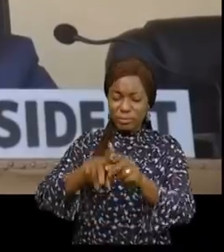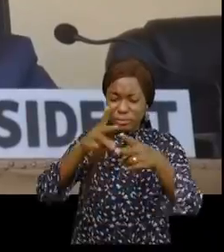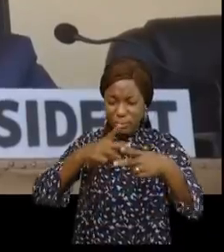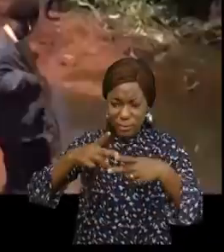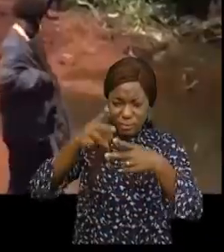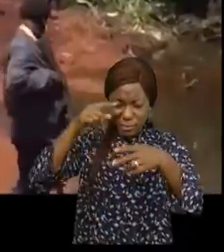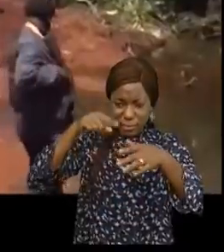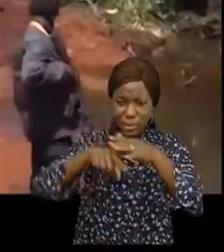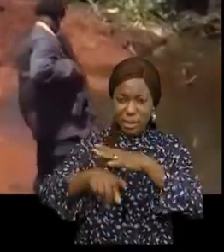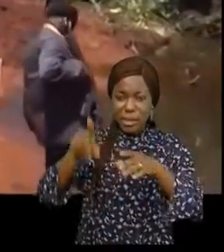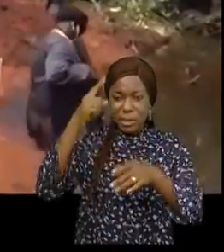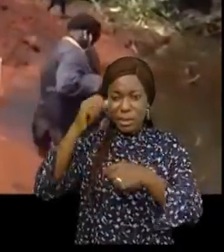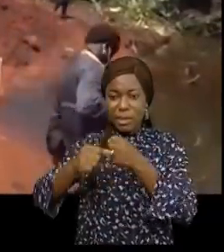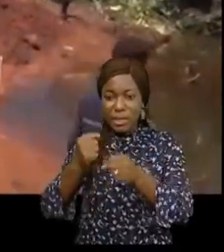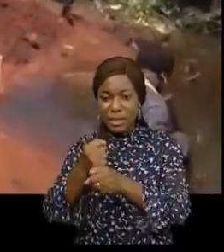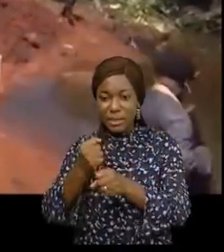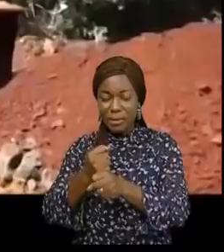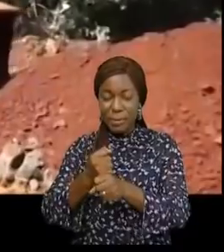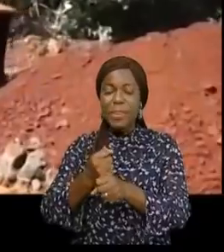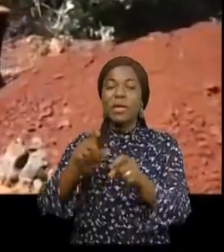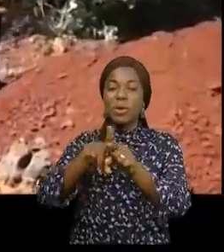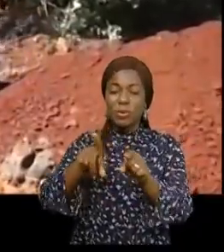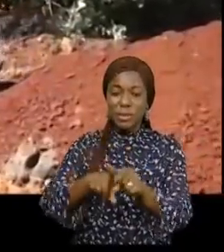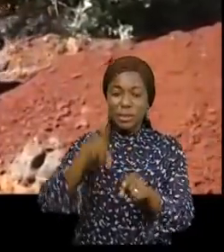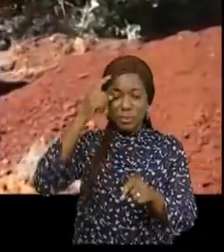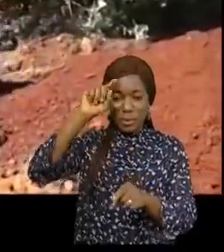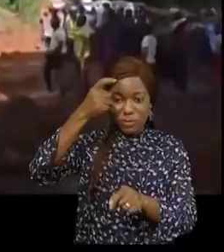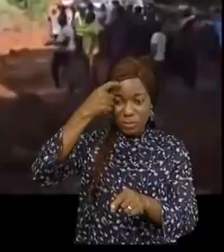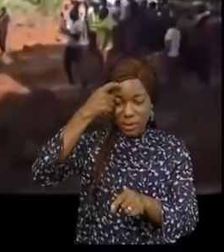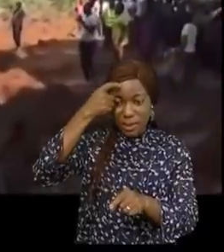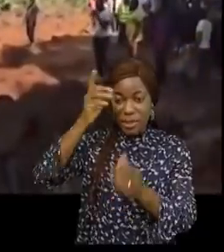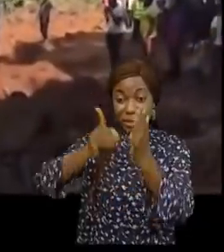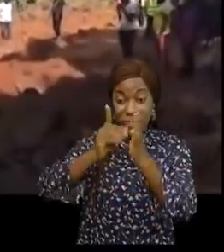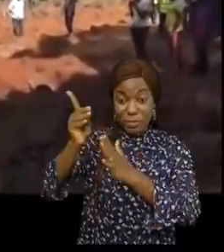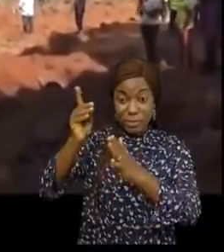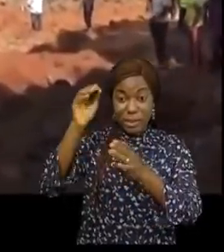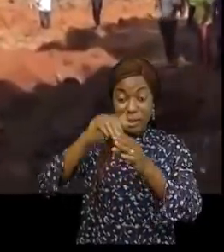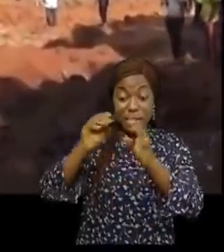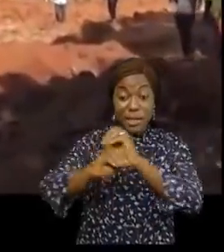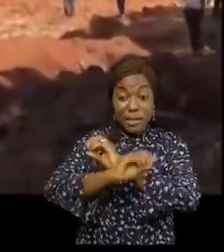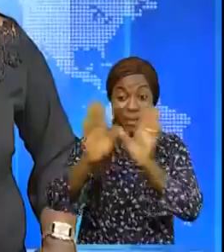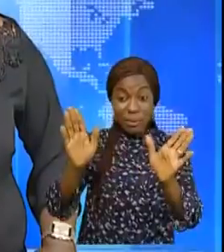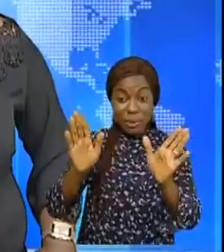sur l'action de l'exécutif Bassian Enanga pour une gouvernance de développement dans la transparence.